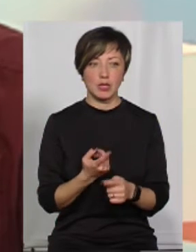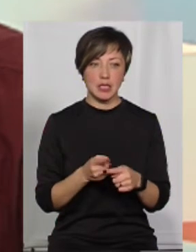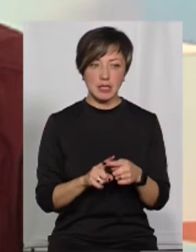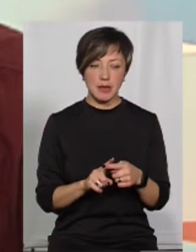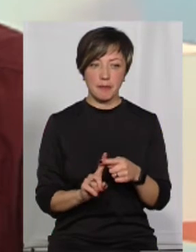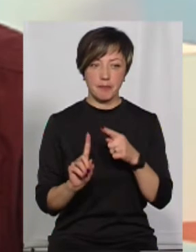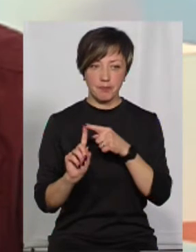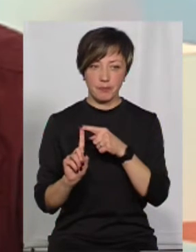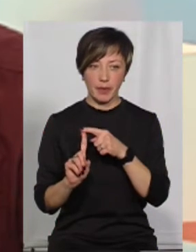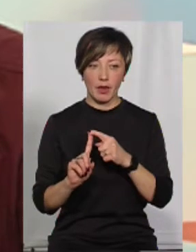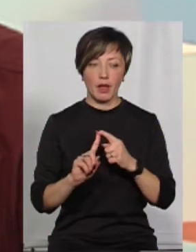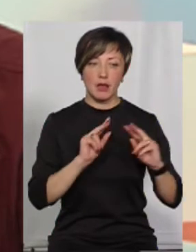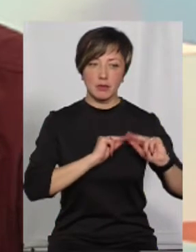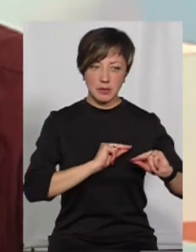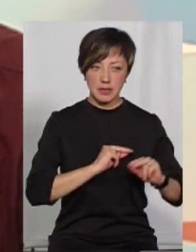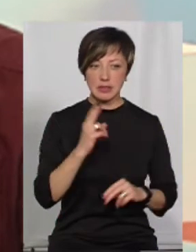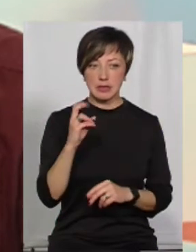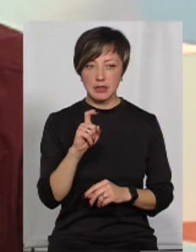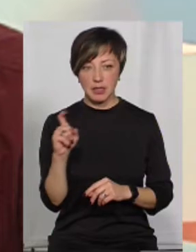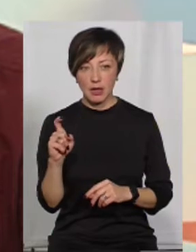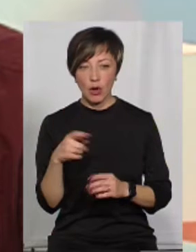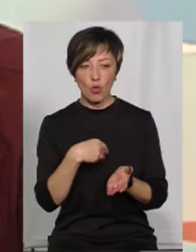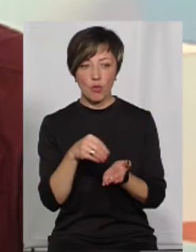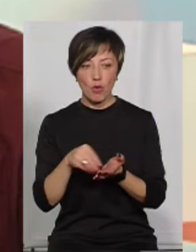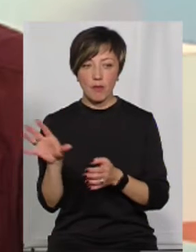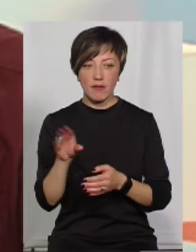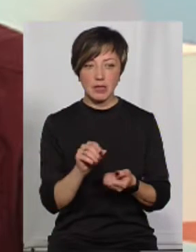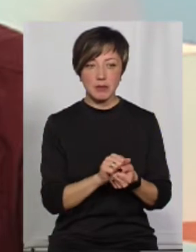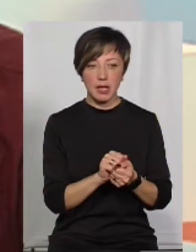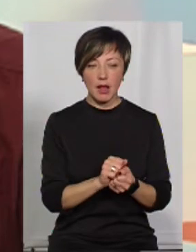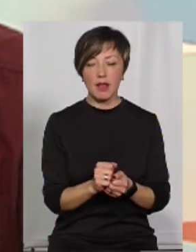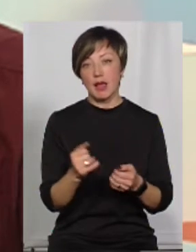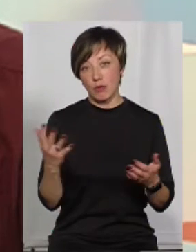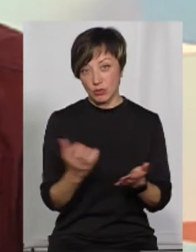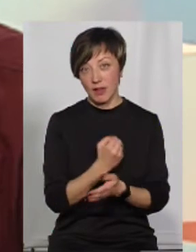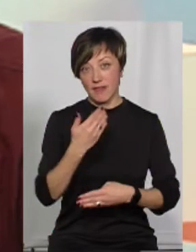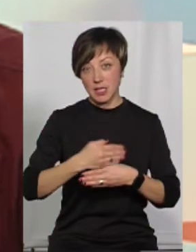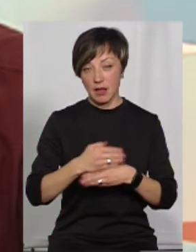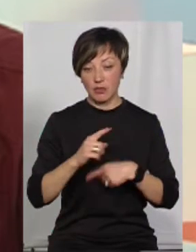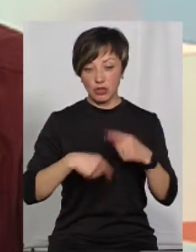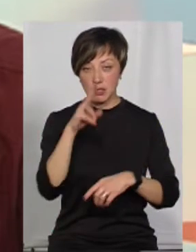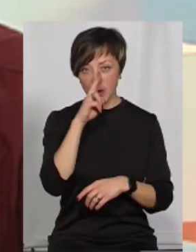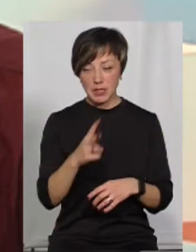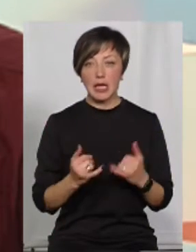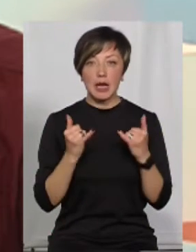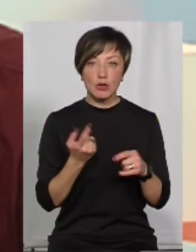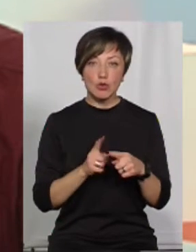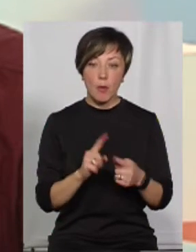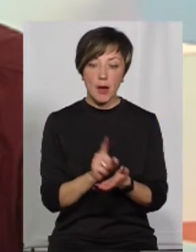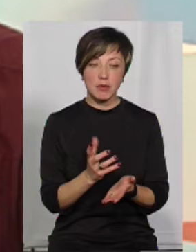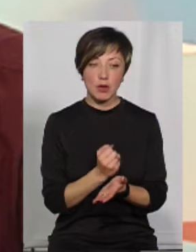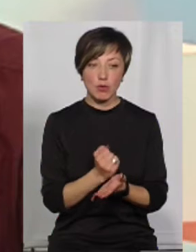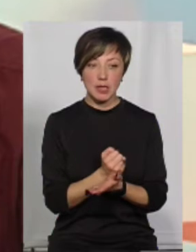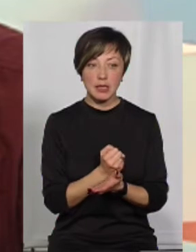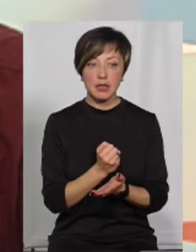це кадри відповідні, маючи на це цехи, купуємо весь матеріал і випускаємо виставу через 2 місяці. Для цього ми маємо